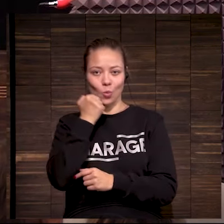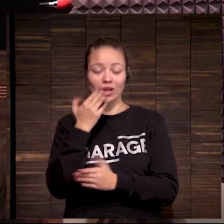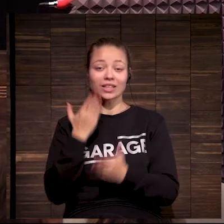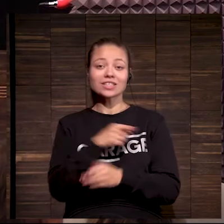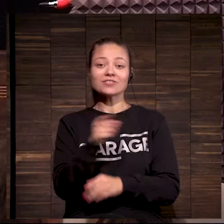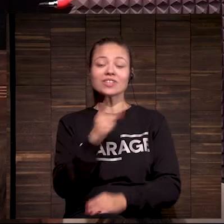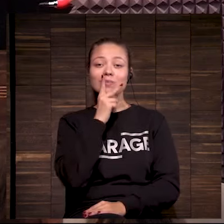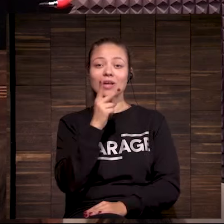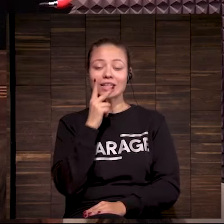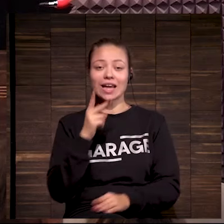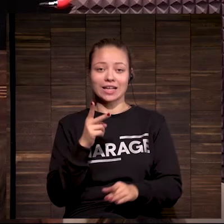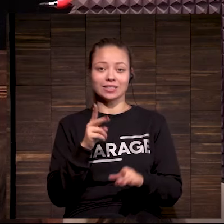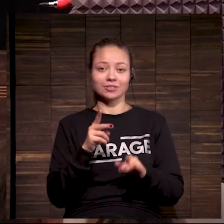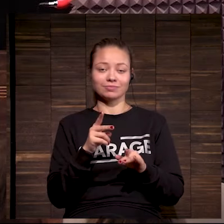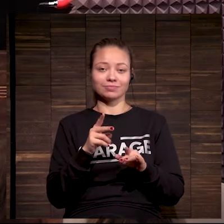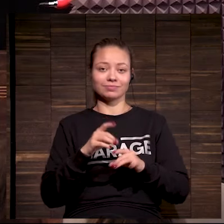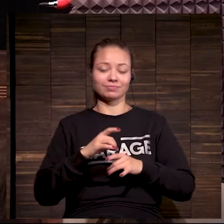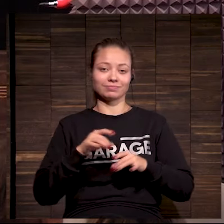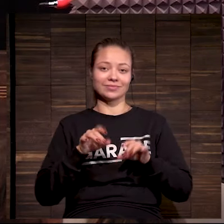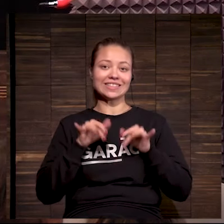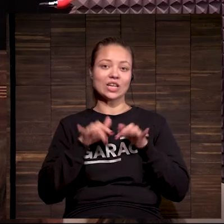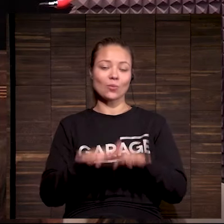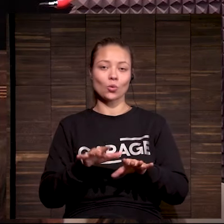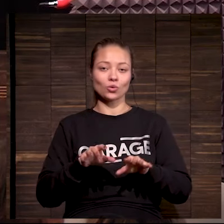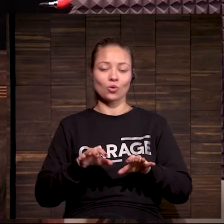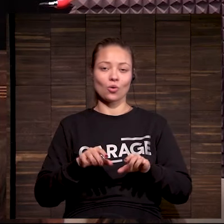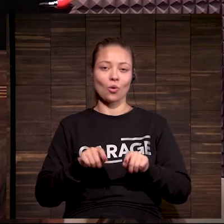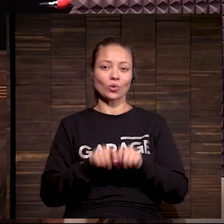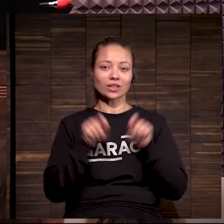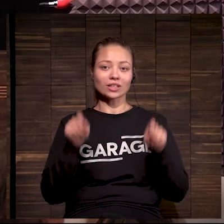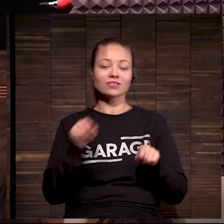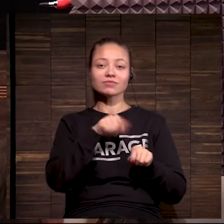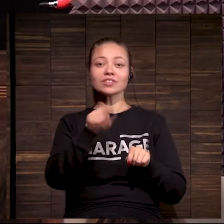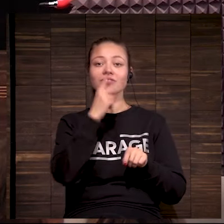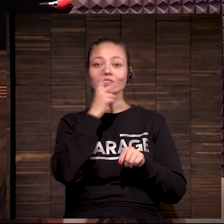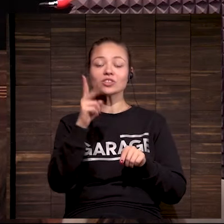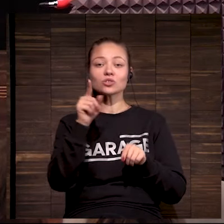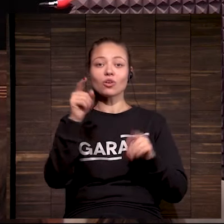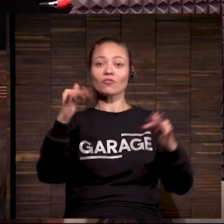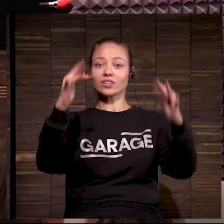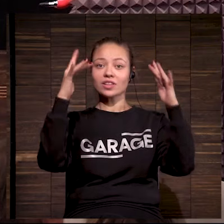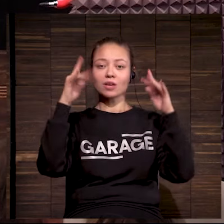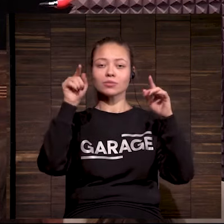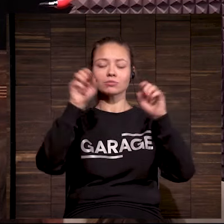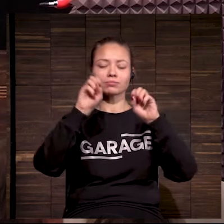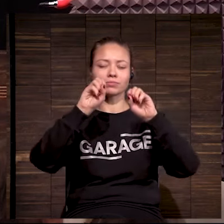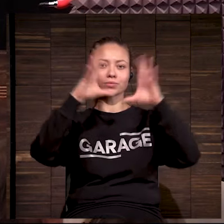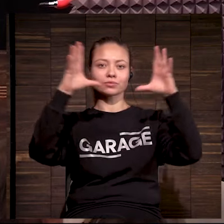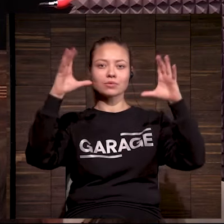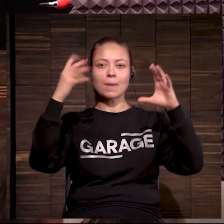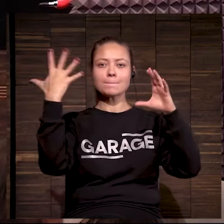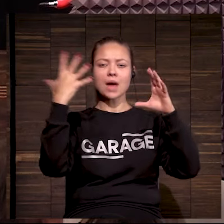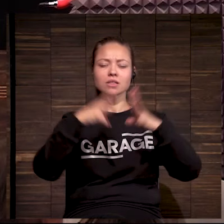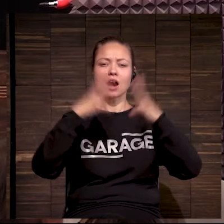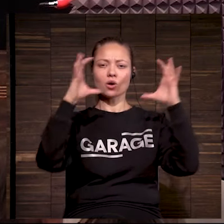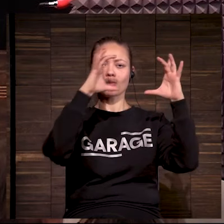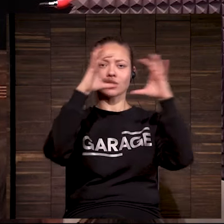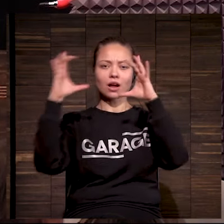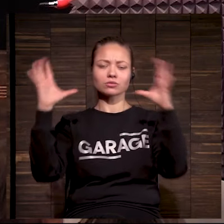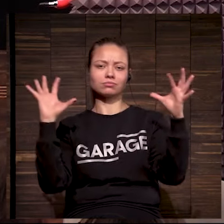церемонии открытия вы видели что на в небе загоралась пять огромных колец которые сходились